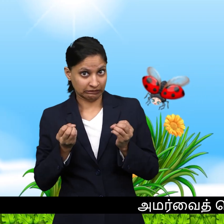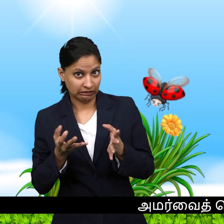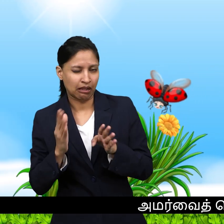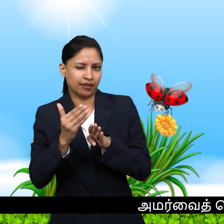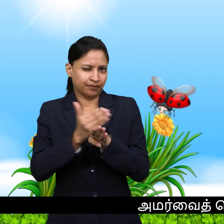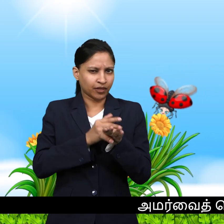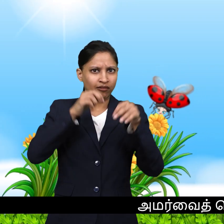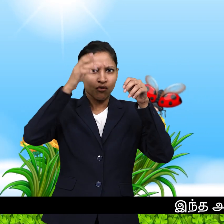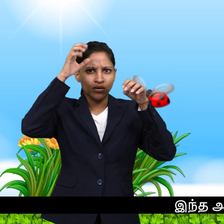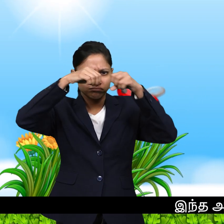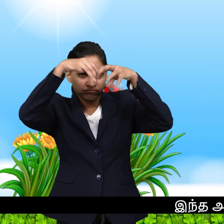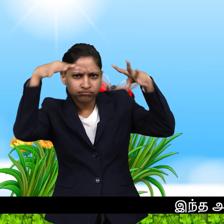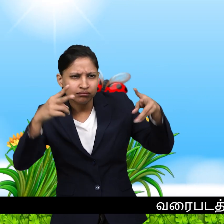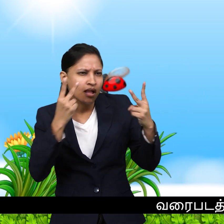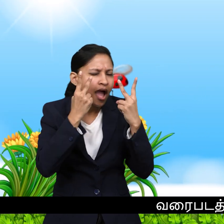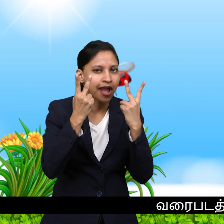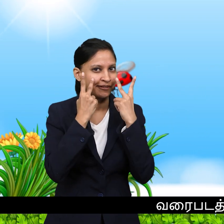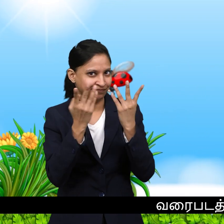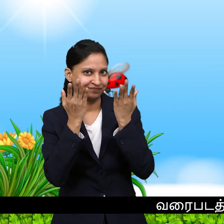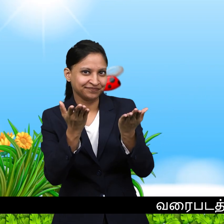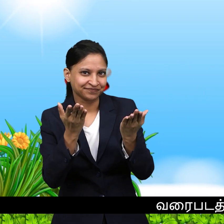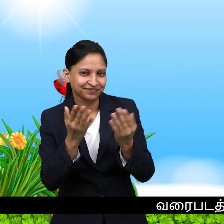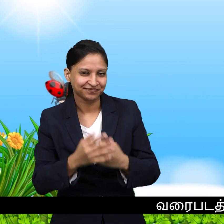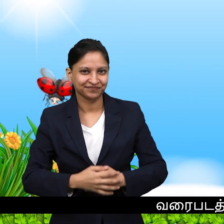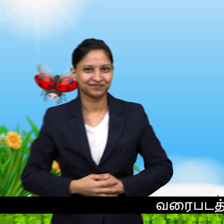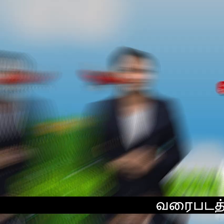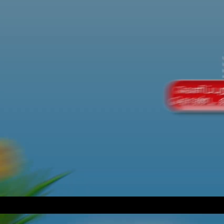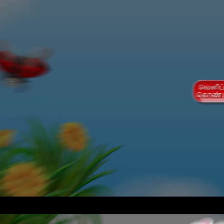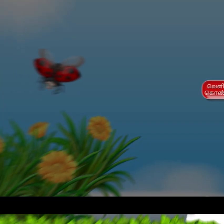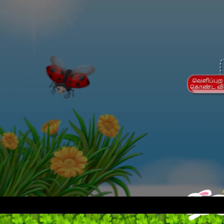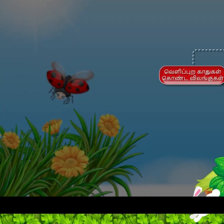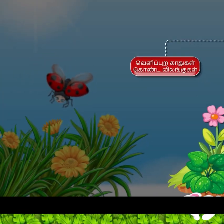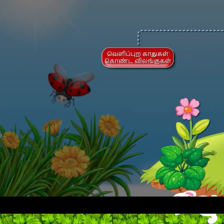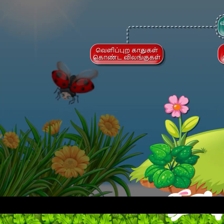அமர்வை தொடங்குவதற்கு முன் இந்த அமர்வின் கருத்து வரைபடத்தை பார்ப்போம்.